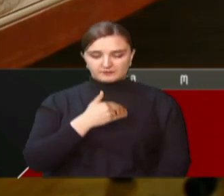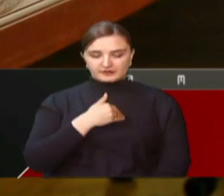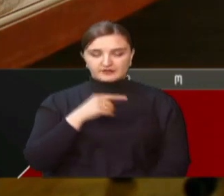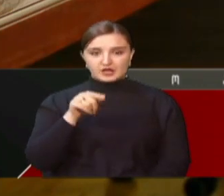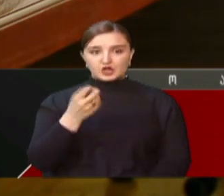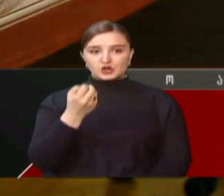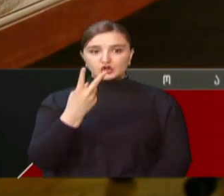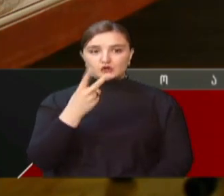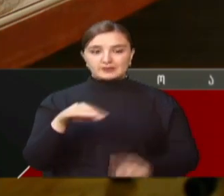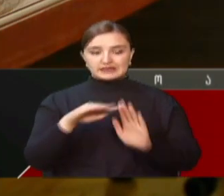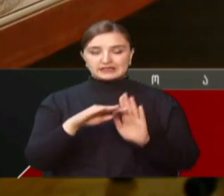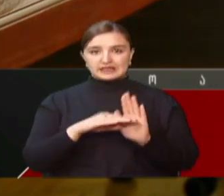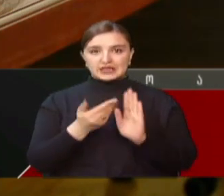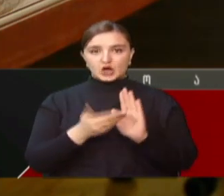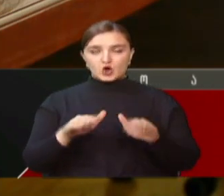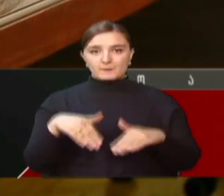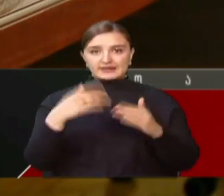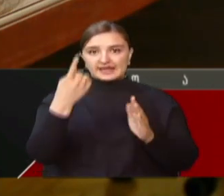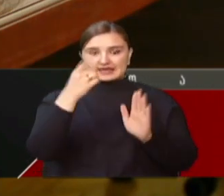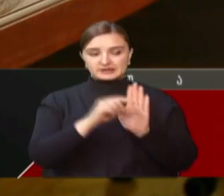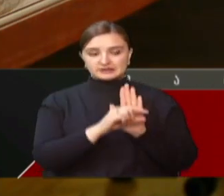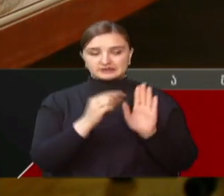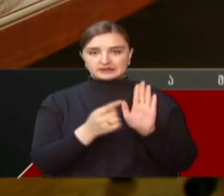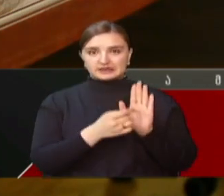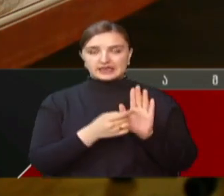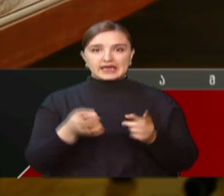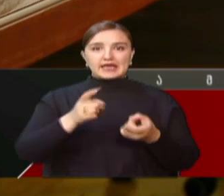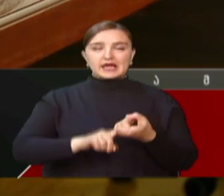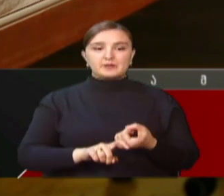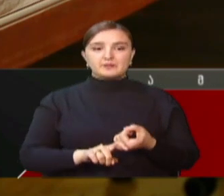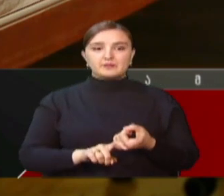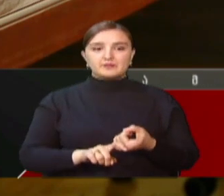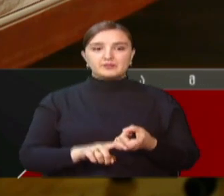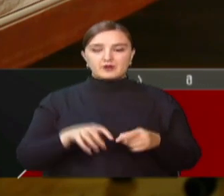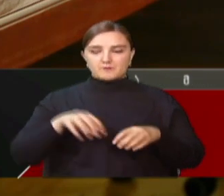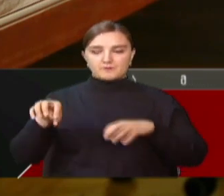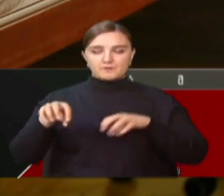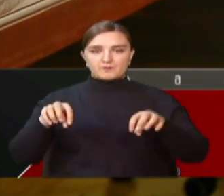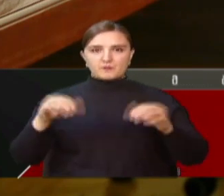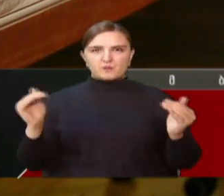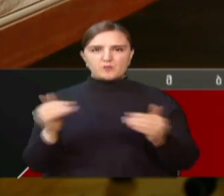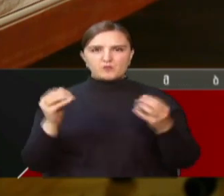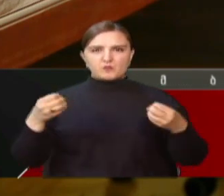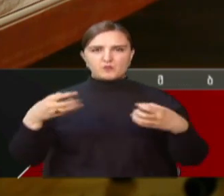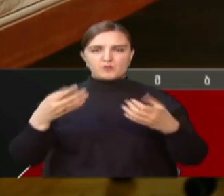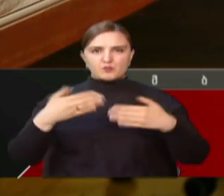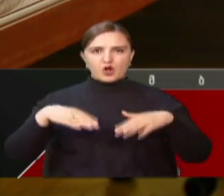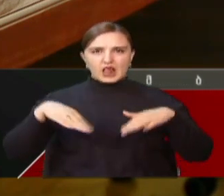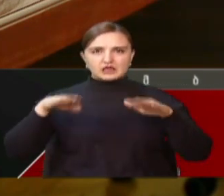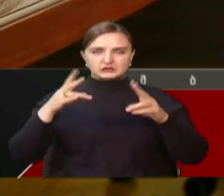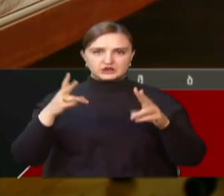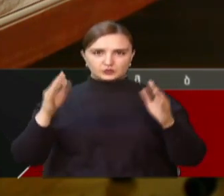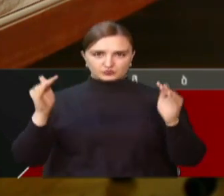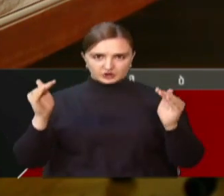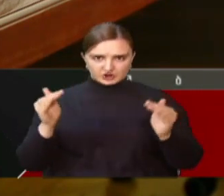ამ 12 რეკომენდაციიდან ერთ-ერთი ეხება სწორედაც პოლარიზაციის შემცირებას, ანუ დეპოლარიზაციას,